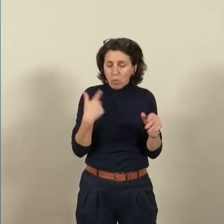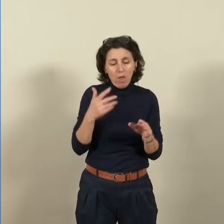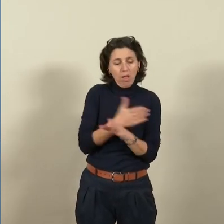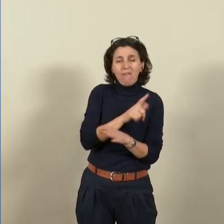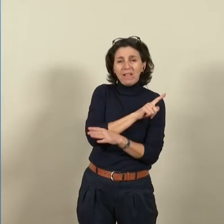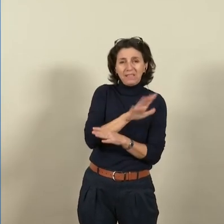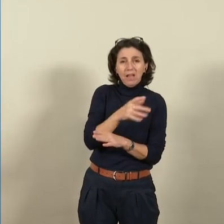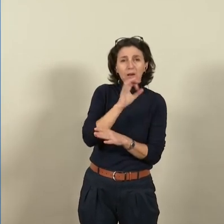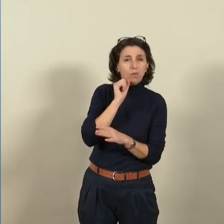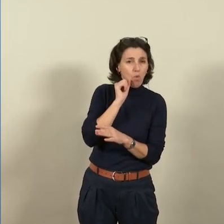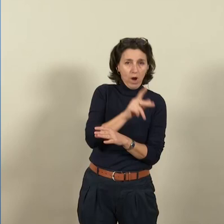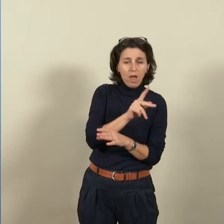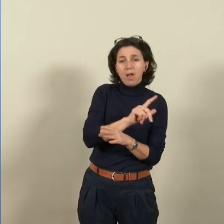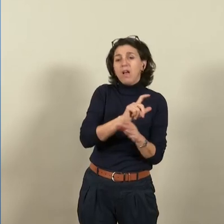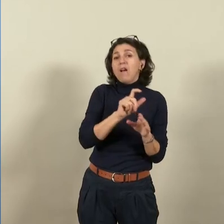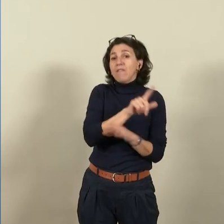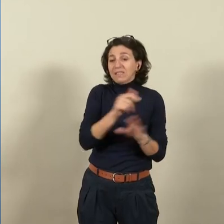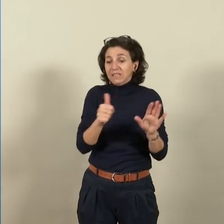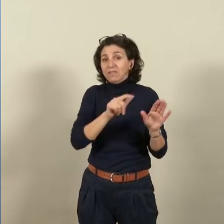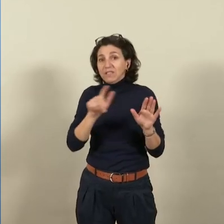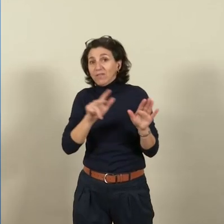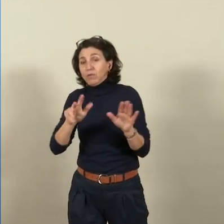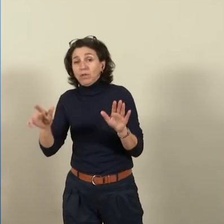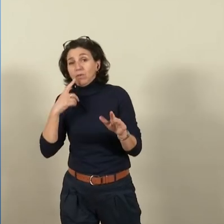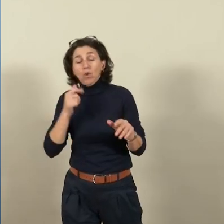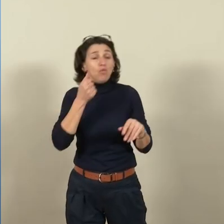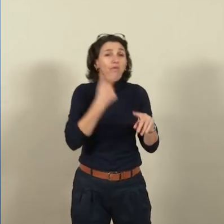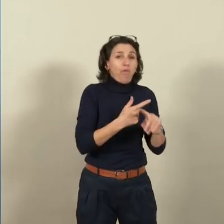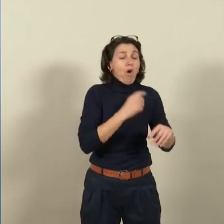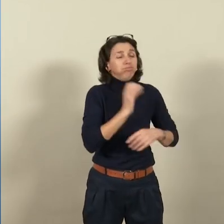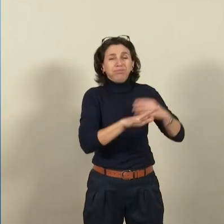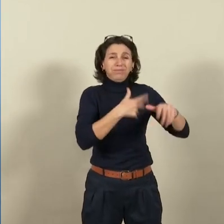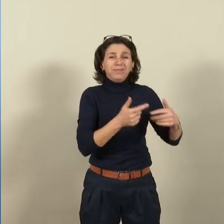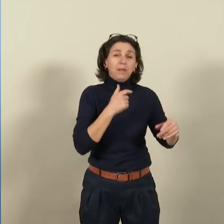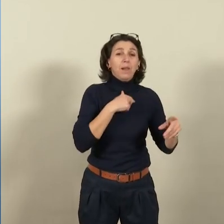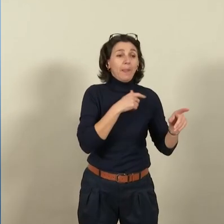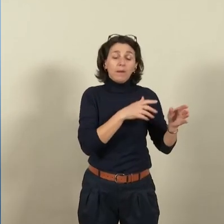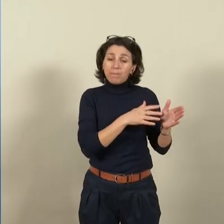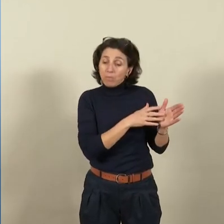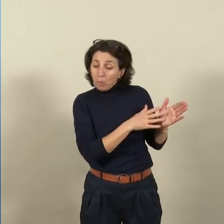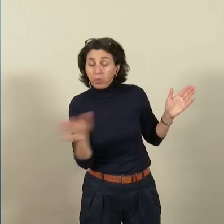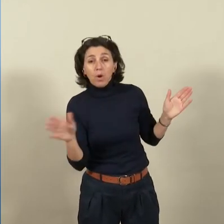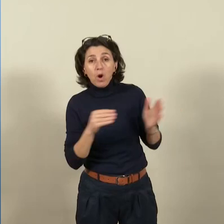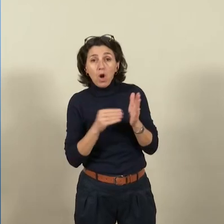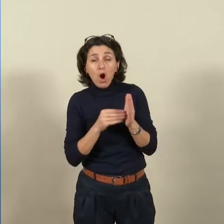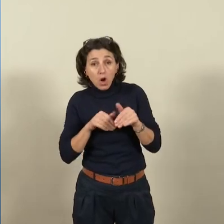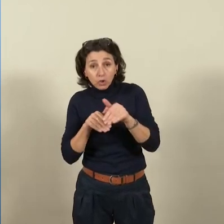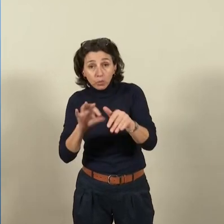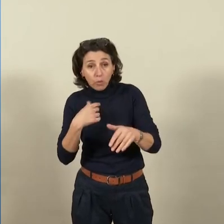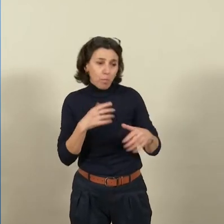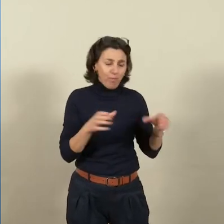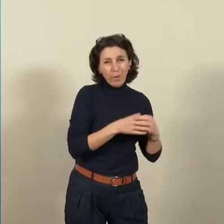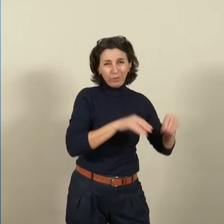ou est-ce que c'est un one shot un espèce de petit planc qui ferait que et ben on pourra communiquer de partout en disant nous on a formé mais si on veut